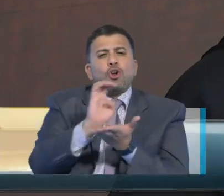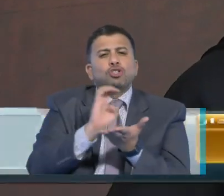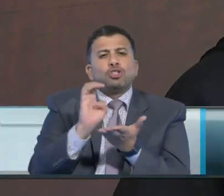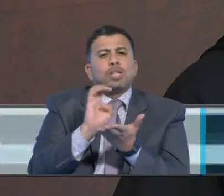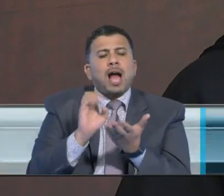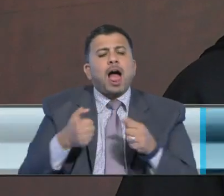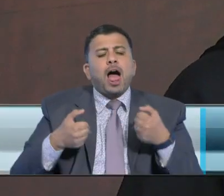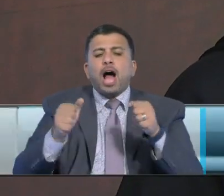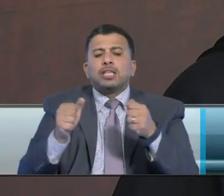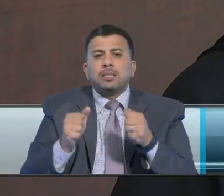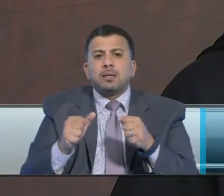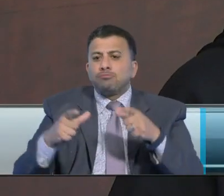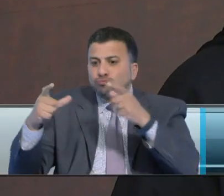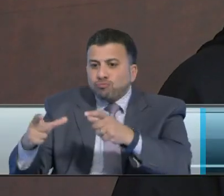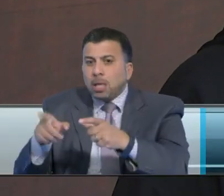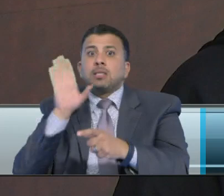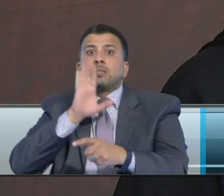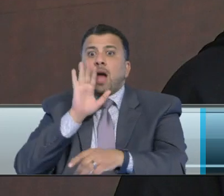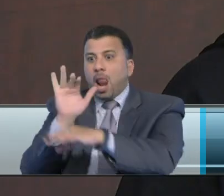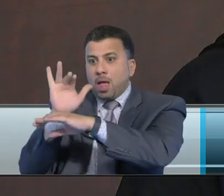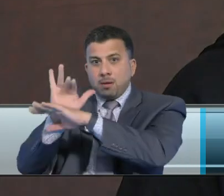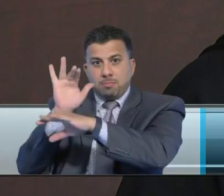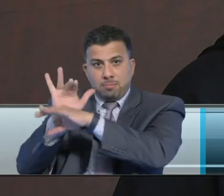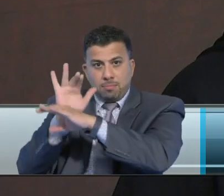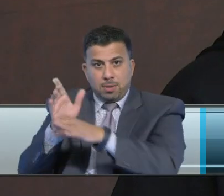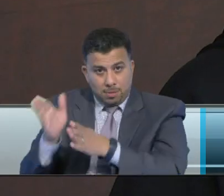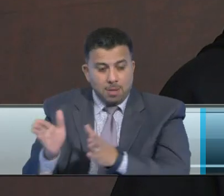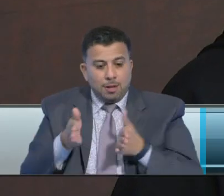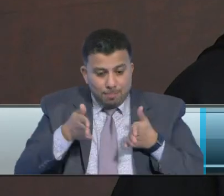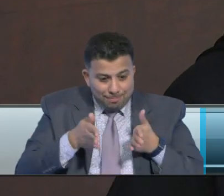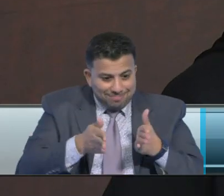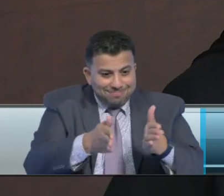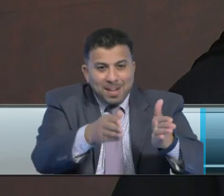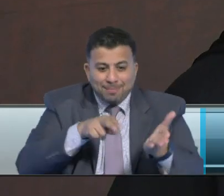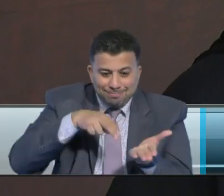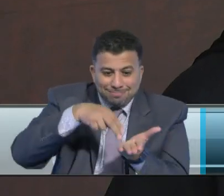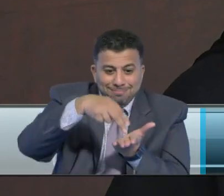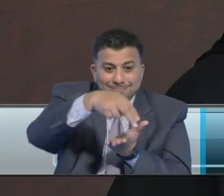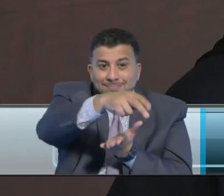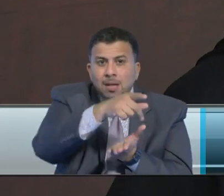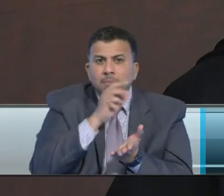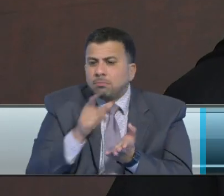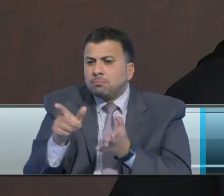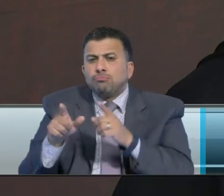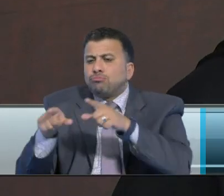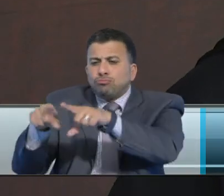قسمين، القاعات التعليمية والممشى الجيولوجي. القاعات التعليمية هي